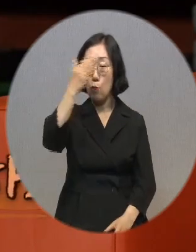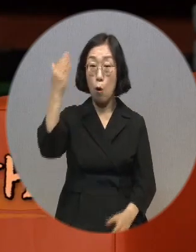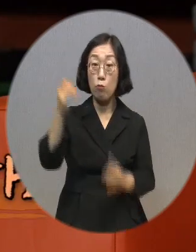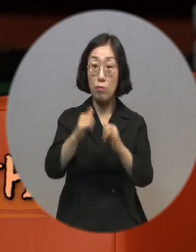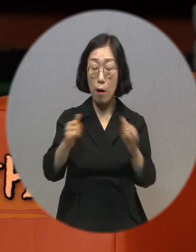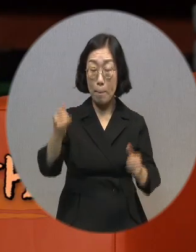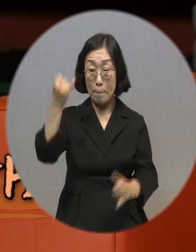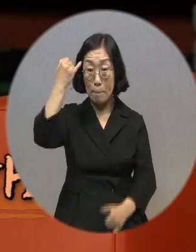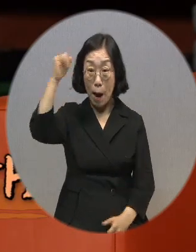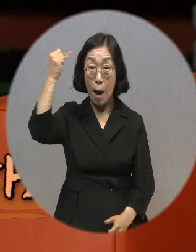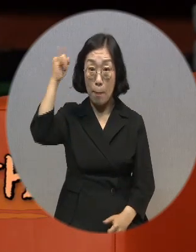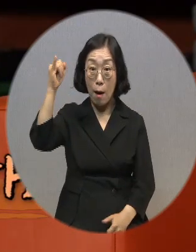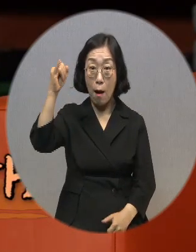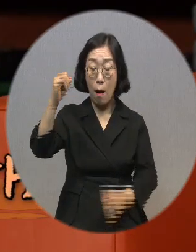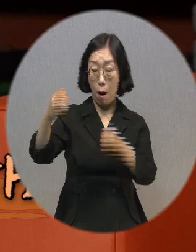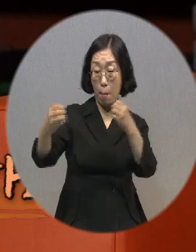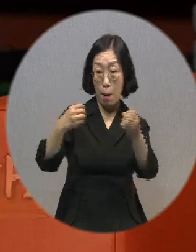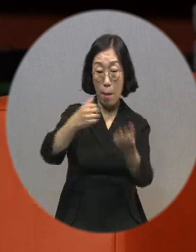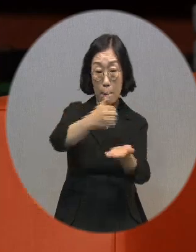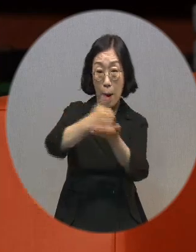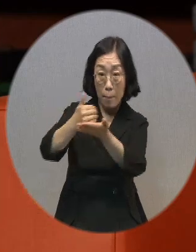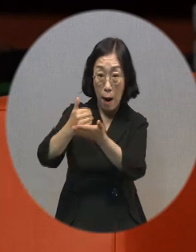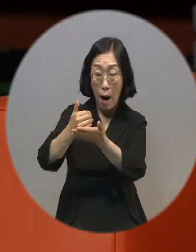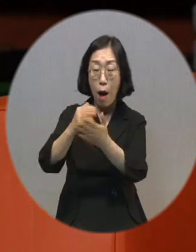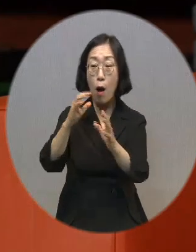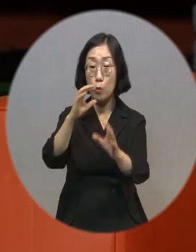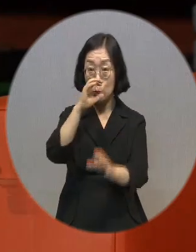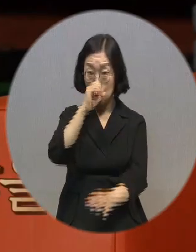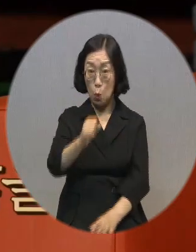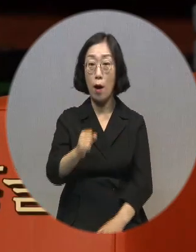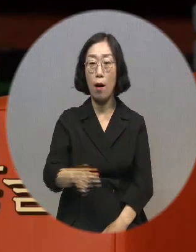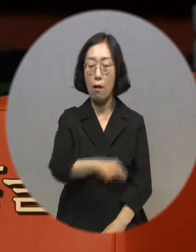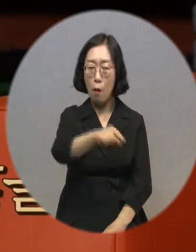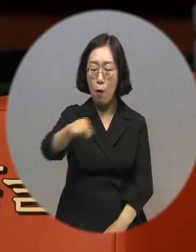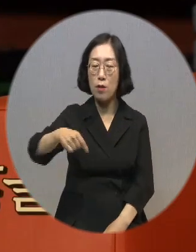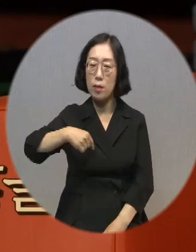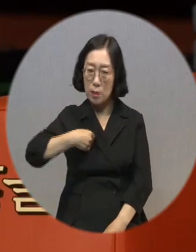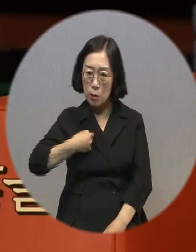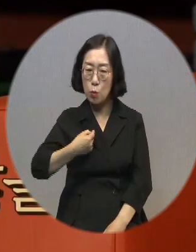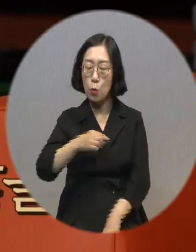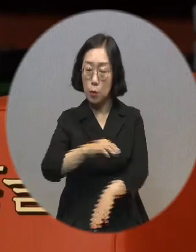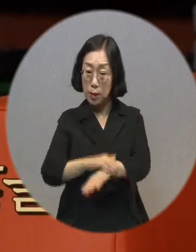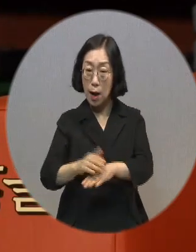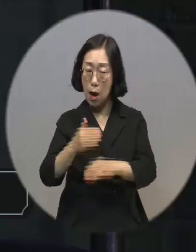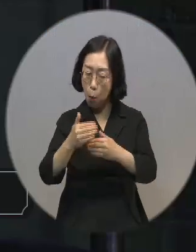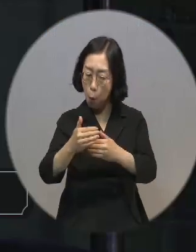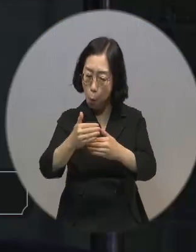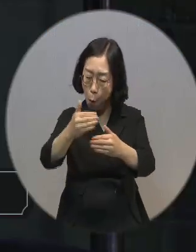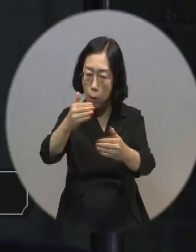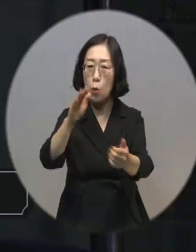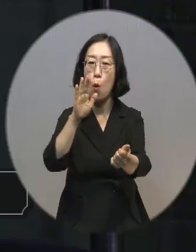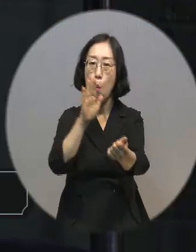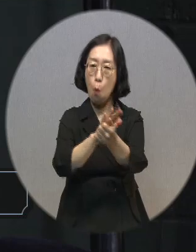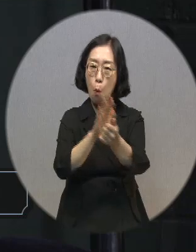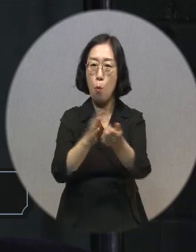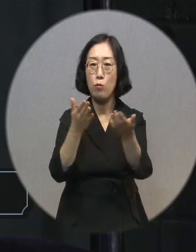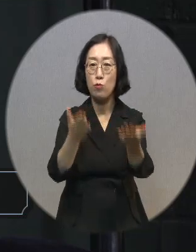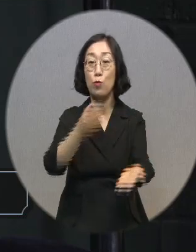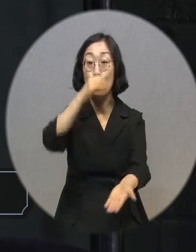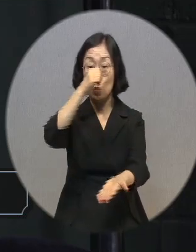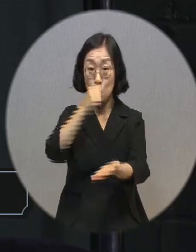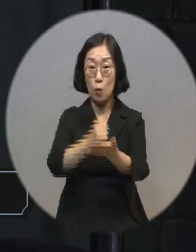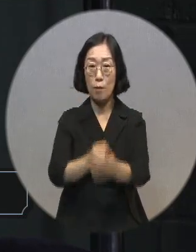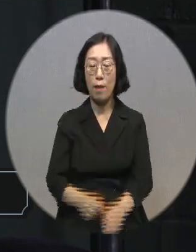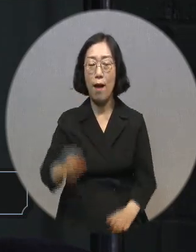것들을 얘기할 수 있을 것이고 그것을 그들이 스스로 만들어갈 수 있도록 우리가 서포트하는 게 맞지 않을까. 보다 학생들이